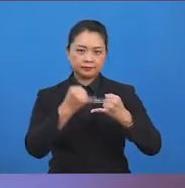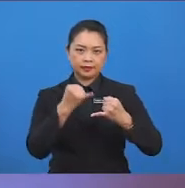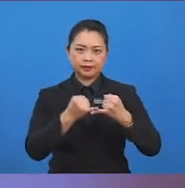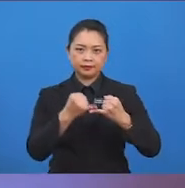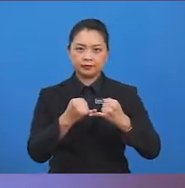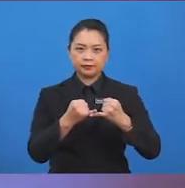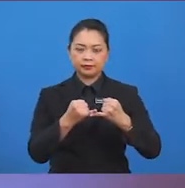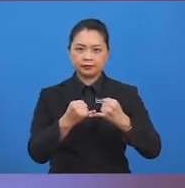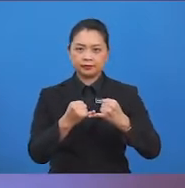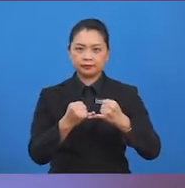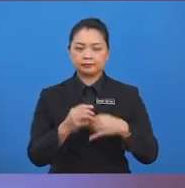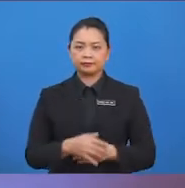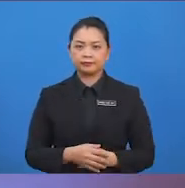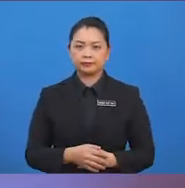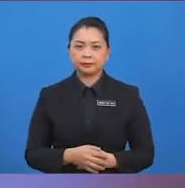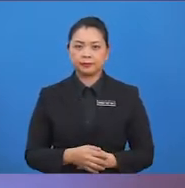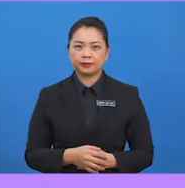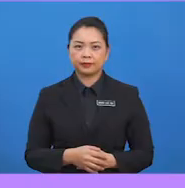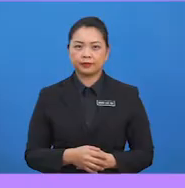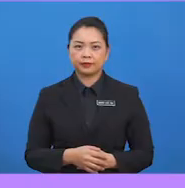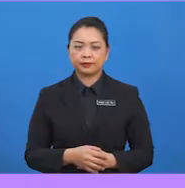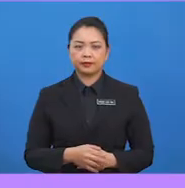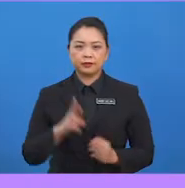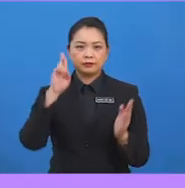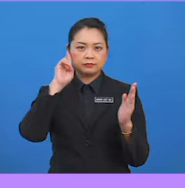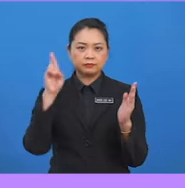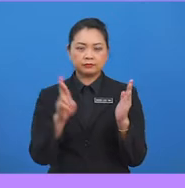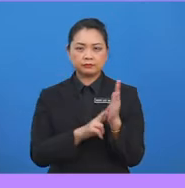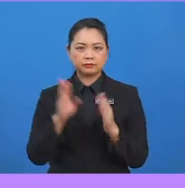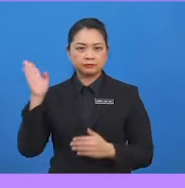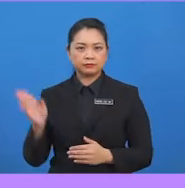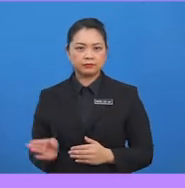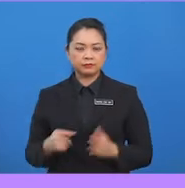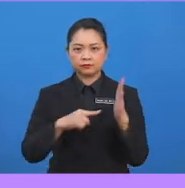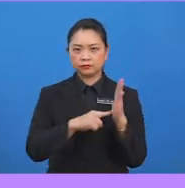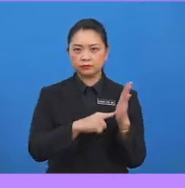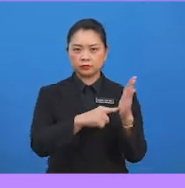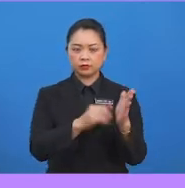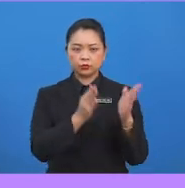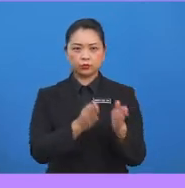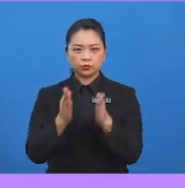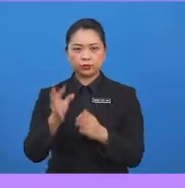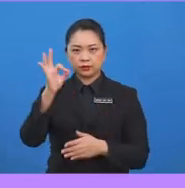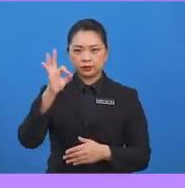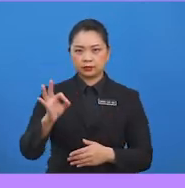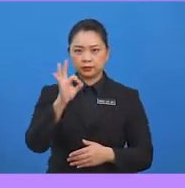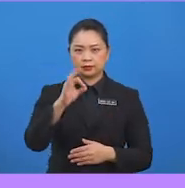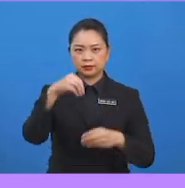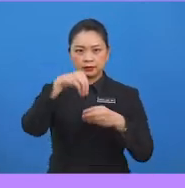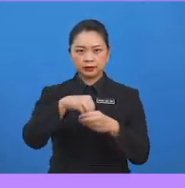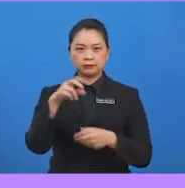terakhir adalah seperti berikut. Rajah menunjukkan susunan atom-atom dalam